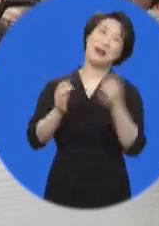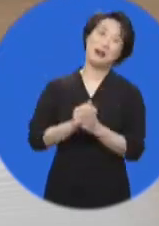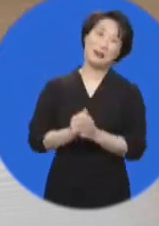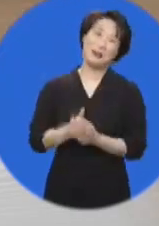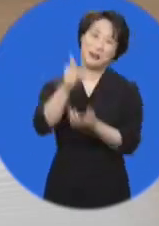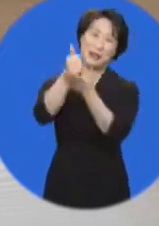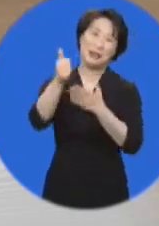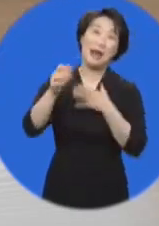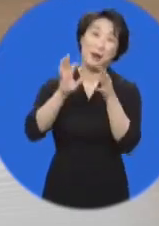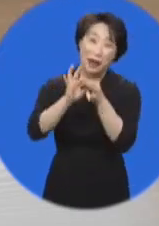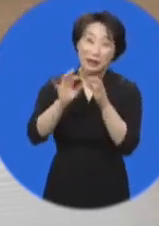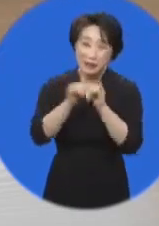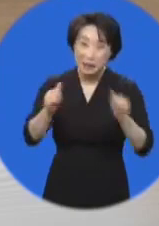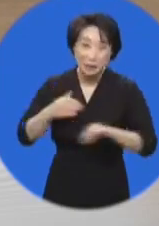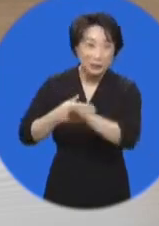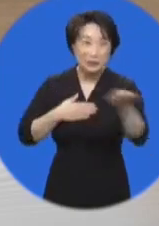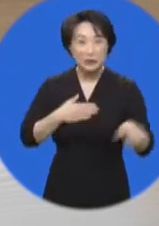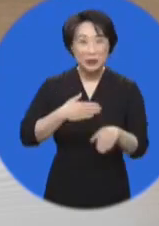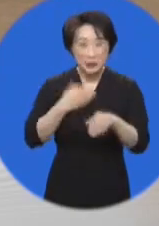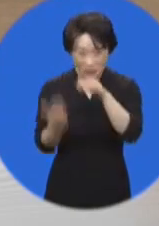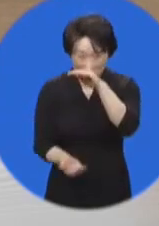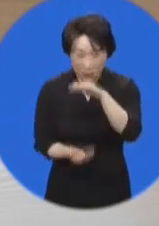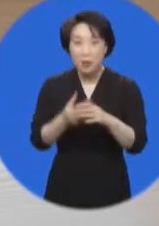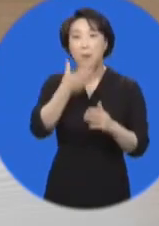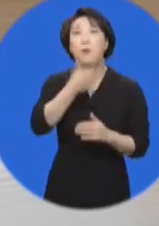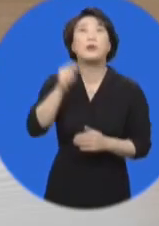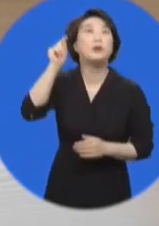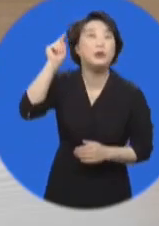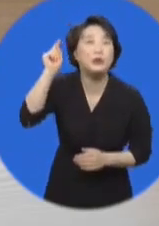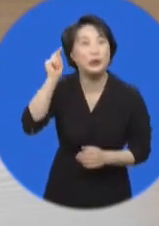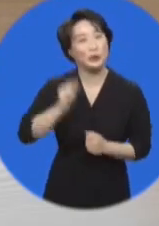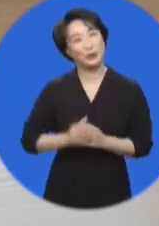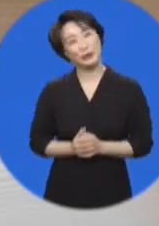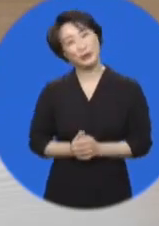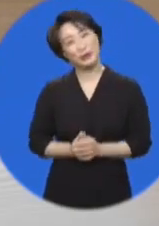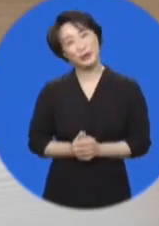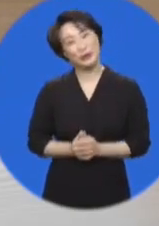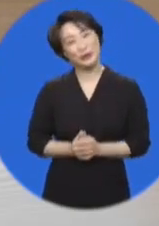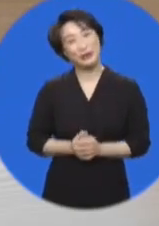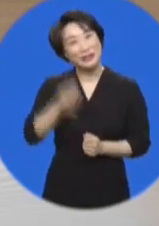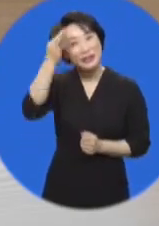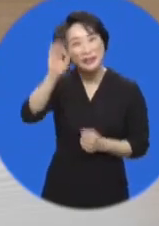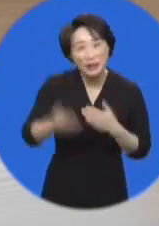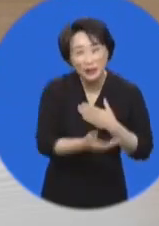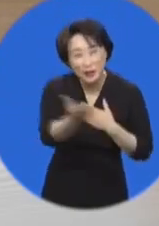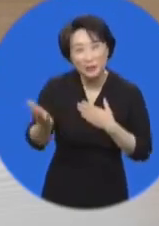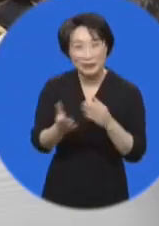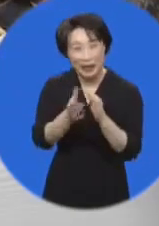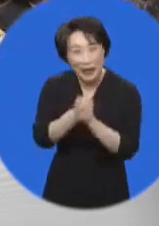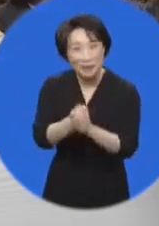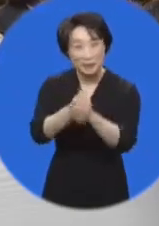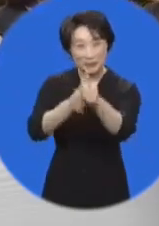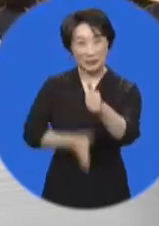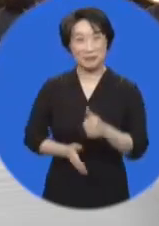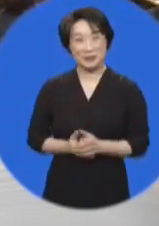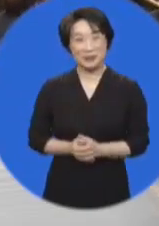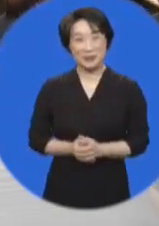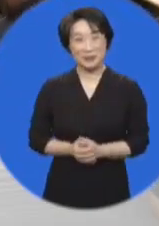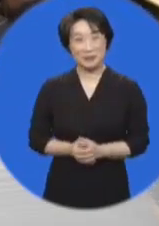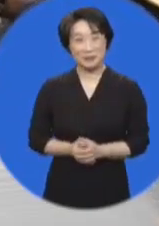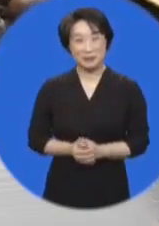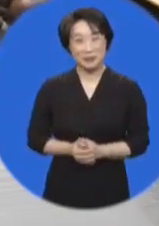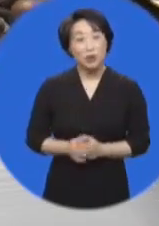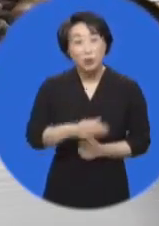주님과 상관하는 자의 최상의 복이 이것입니다 인정하시면 아멘합시다